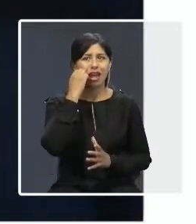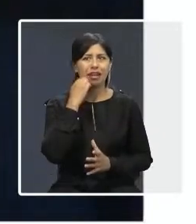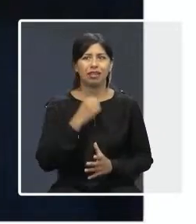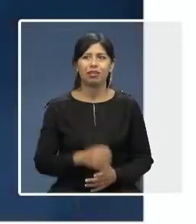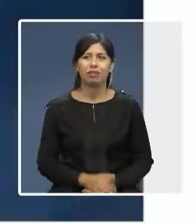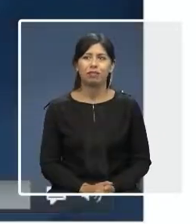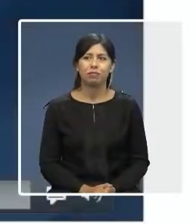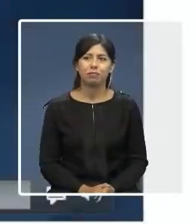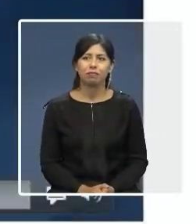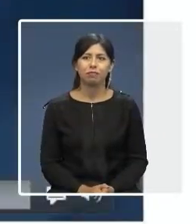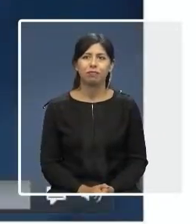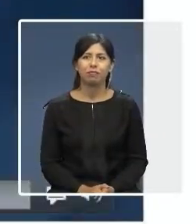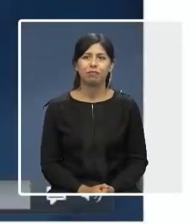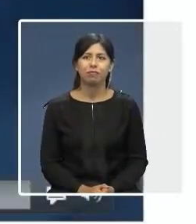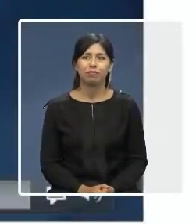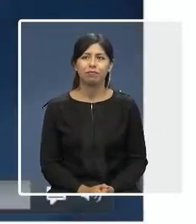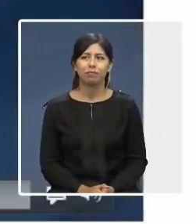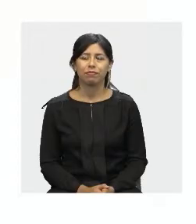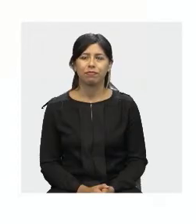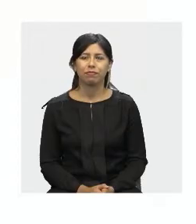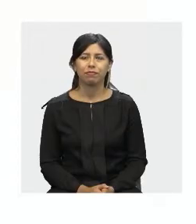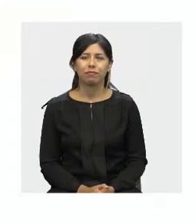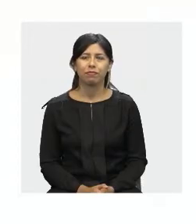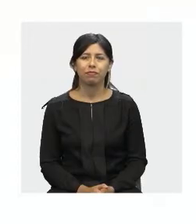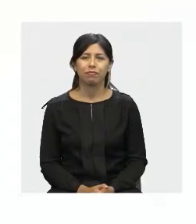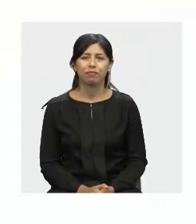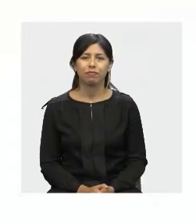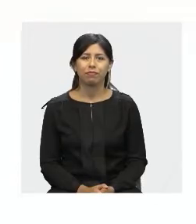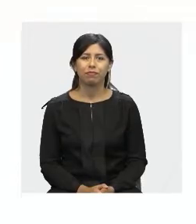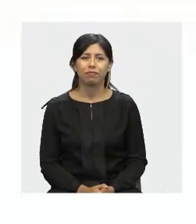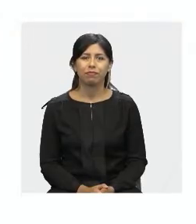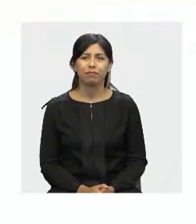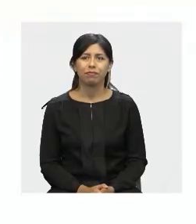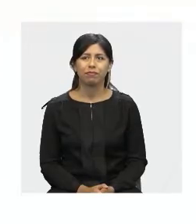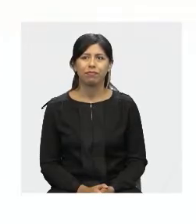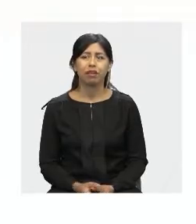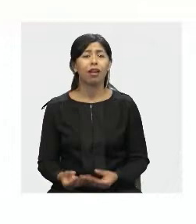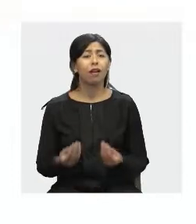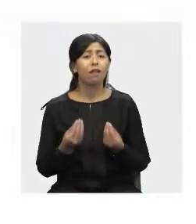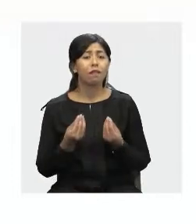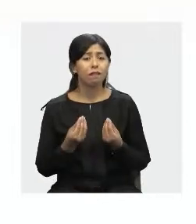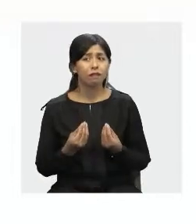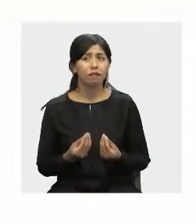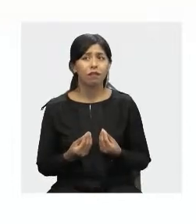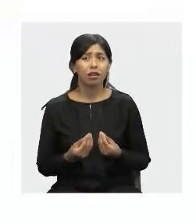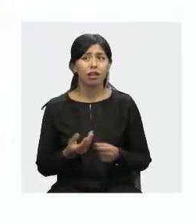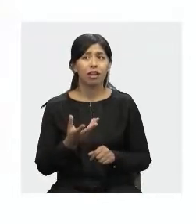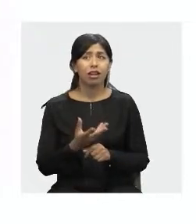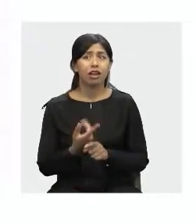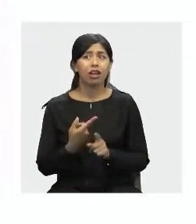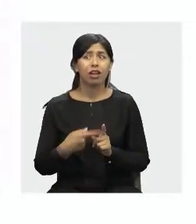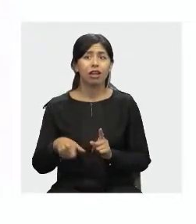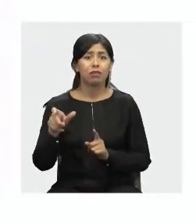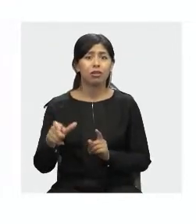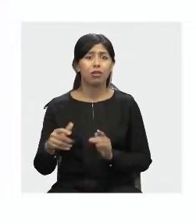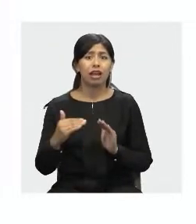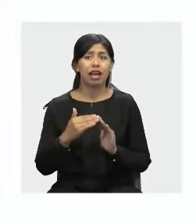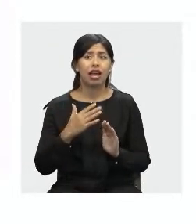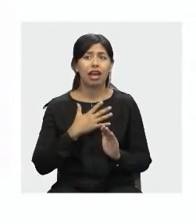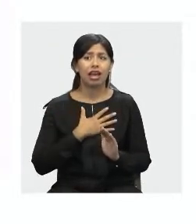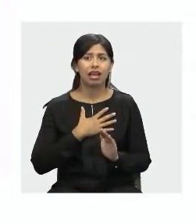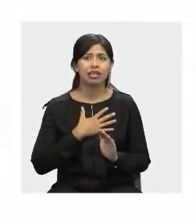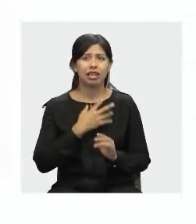なんかさ、家で誰か。 Somebody asked for me. So look at these new examples with children.